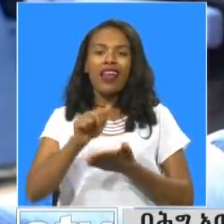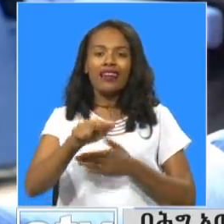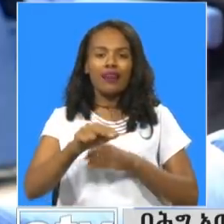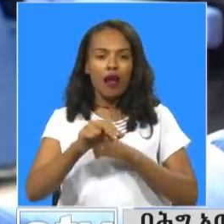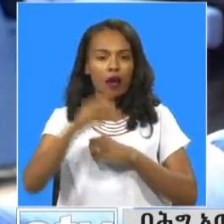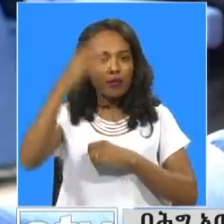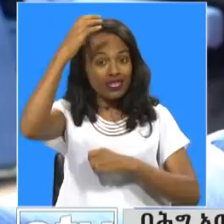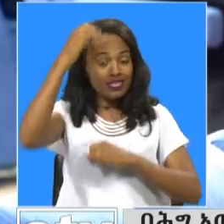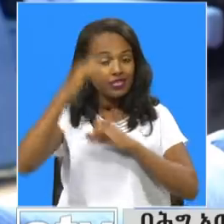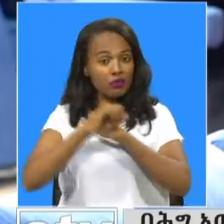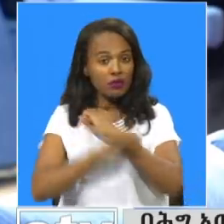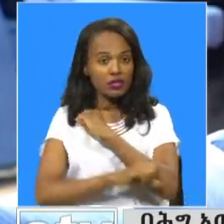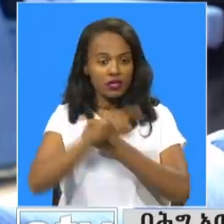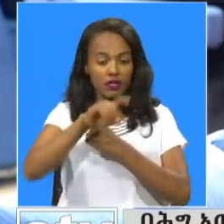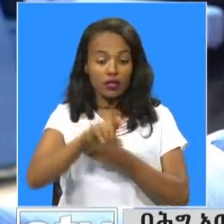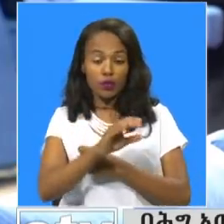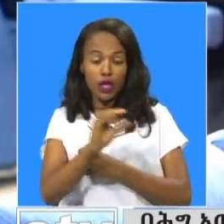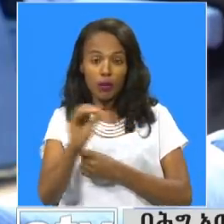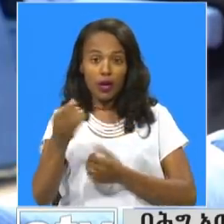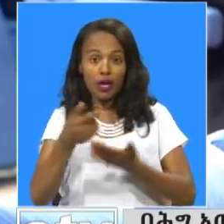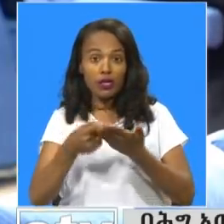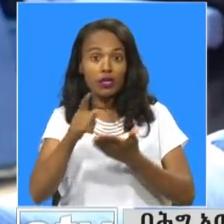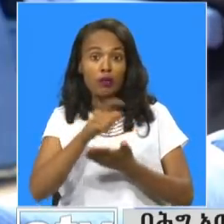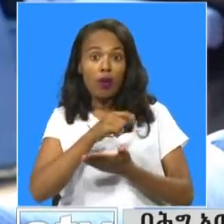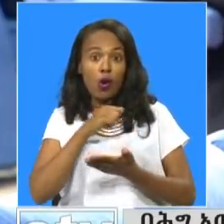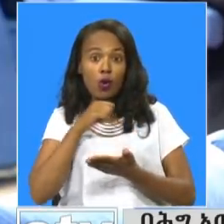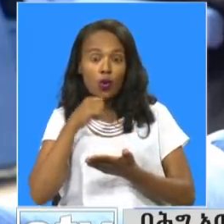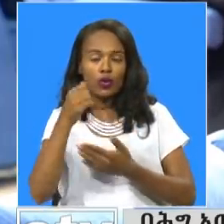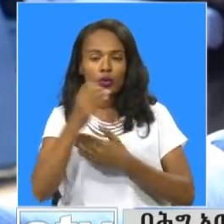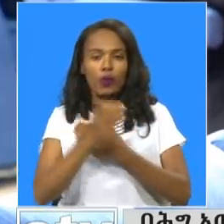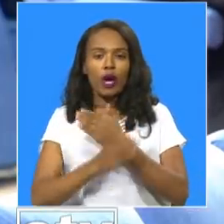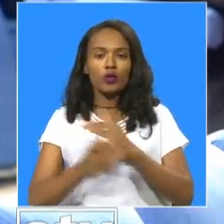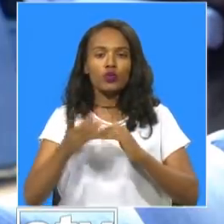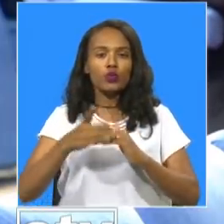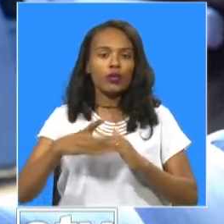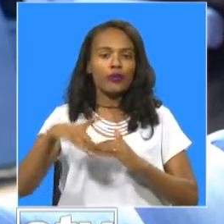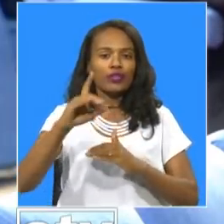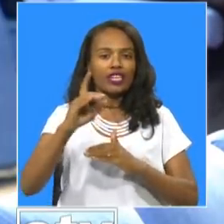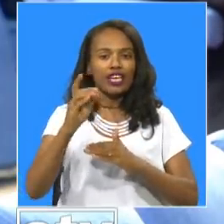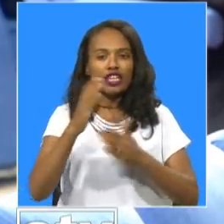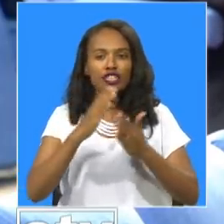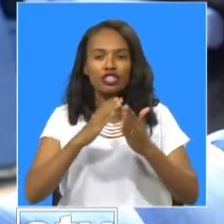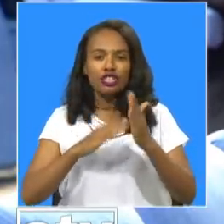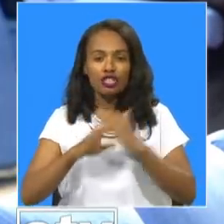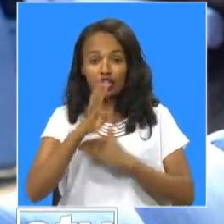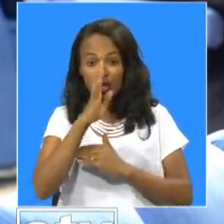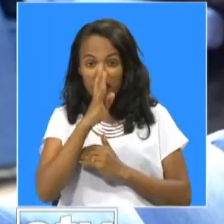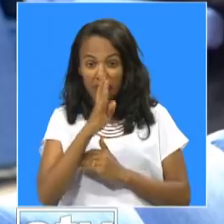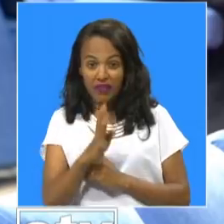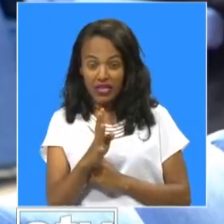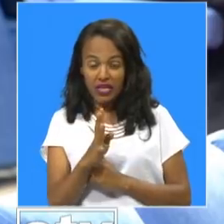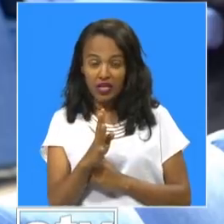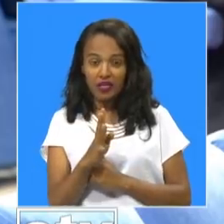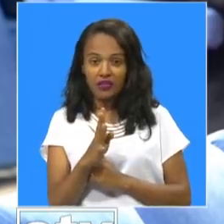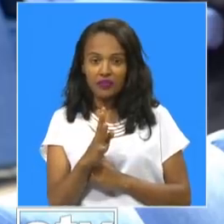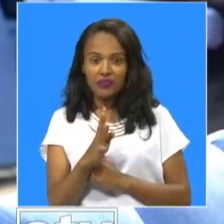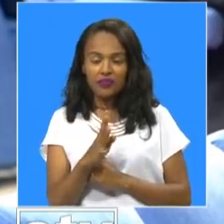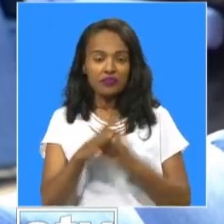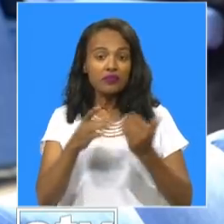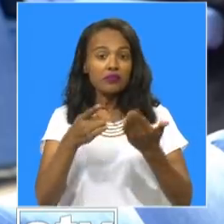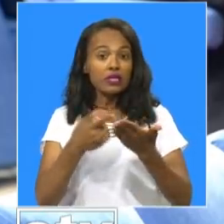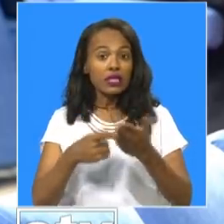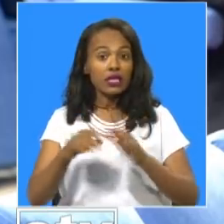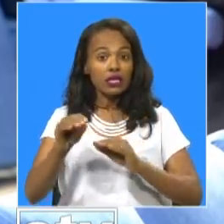መመስረት እንደሚገባና ይህ የማይሆን ከሆነ በሀገሪቱ ከፍተኛ ነውጥና ቀውስ እንደሚፈጠርና